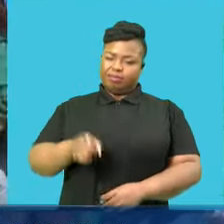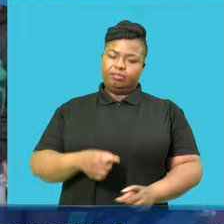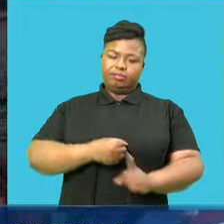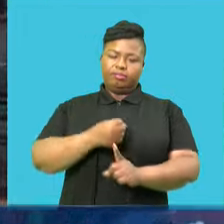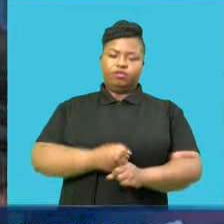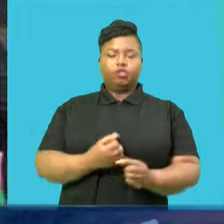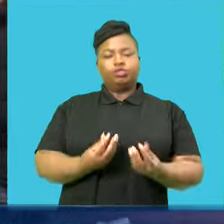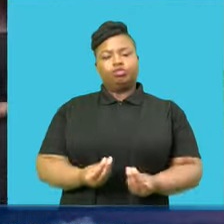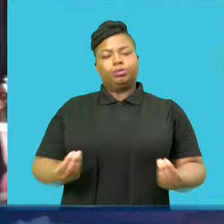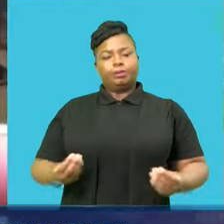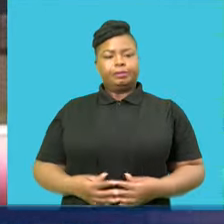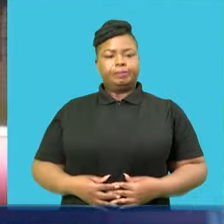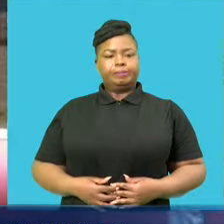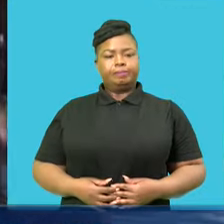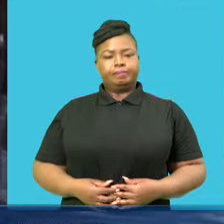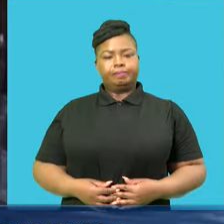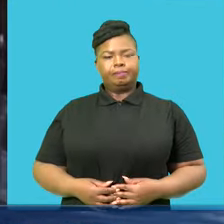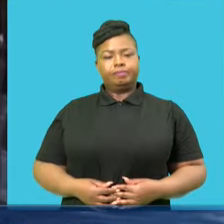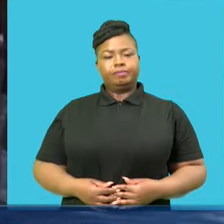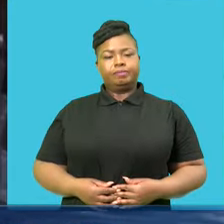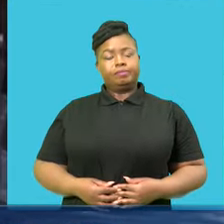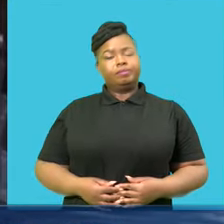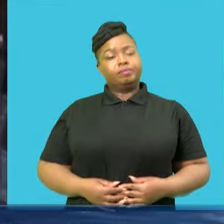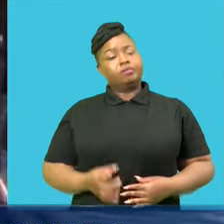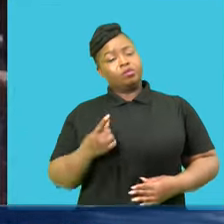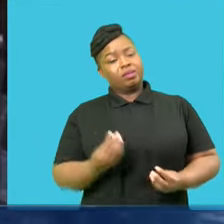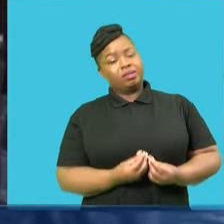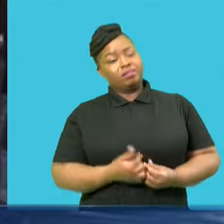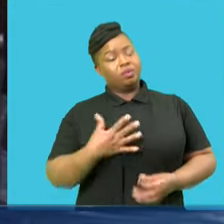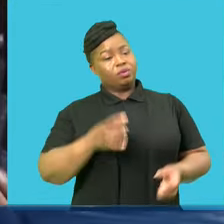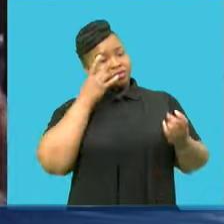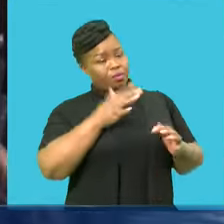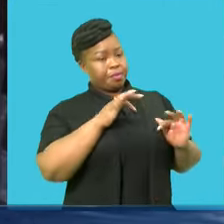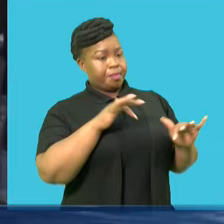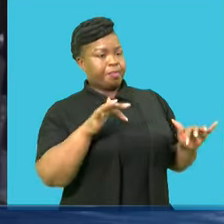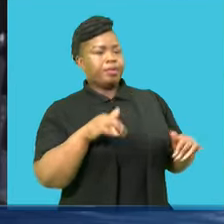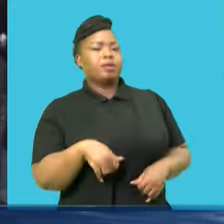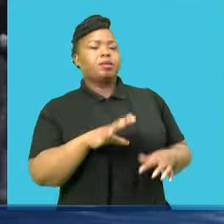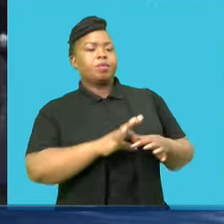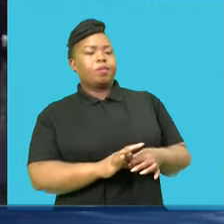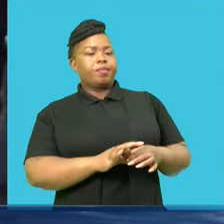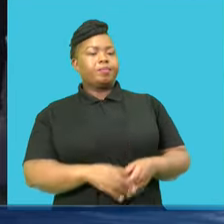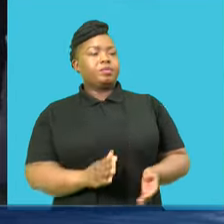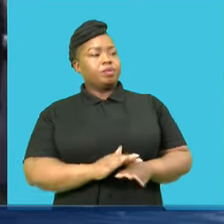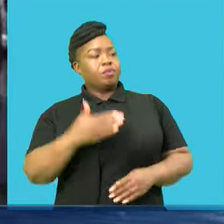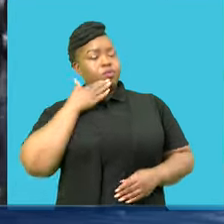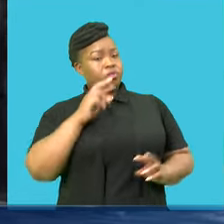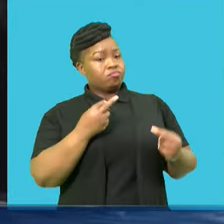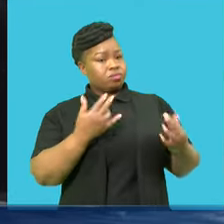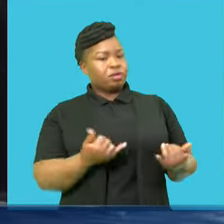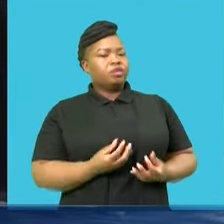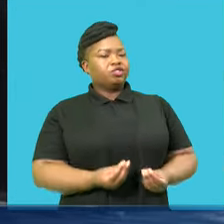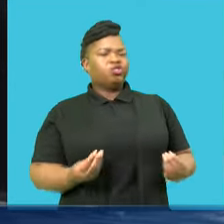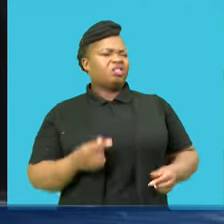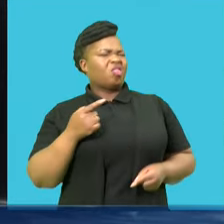amakhono ezingane. Into engithanda ukuthi ngiqhukuzele abantu emakhaya laba abasibhekile ukuthi abantwana